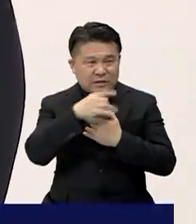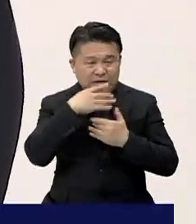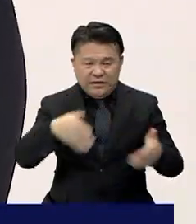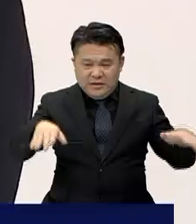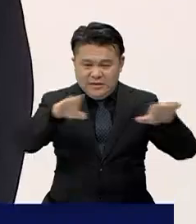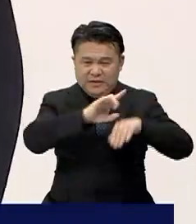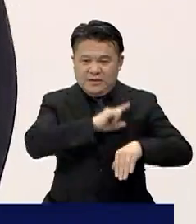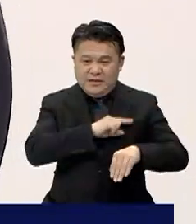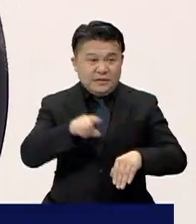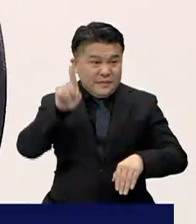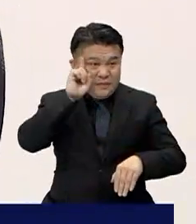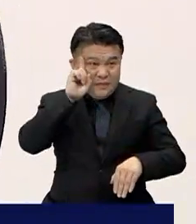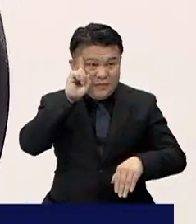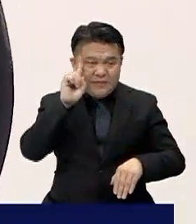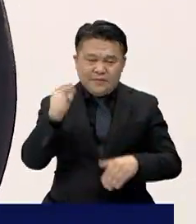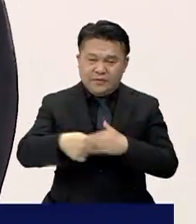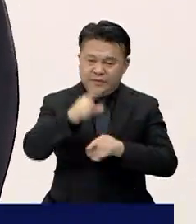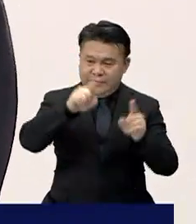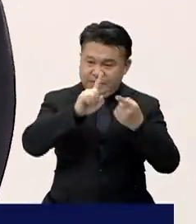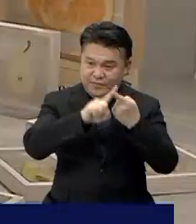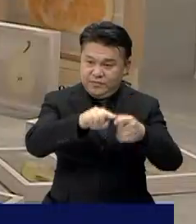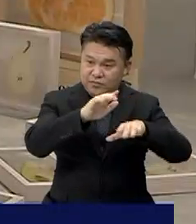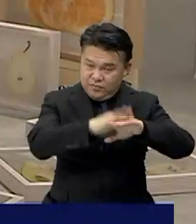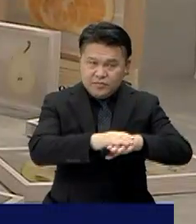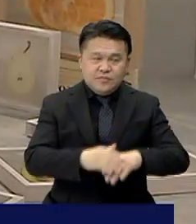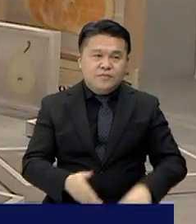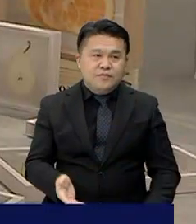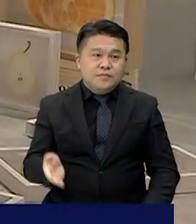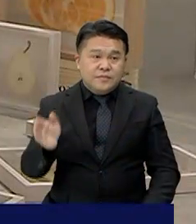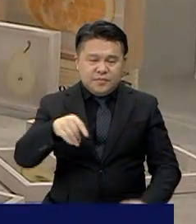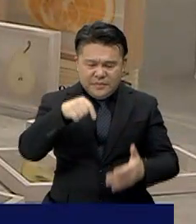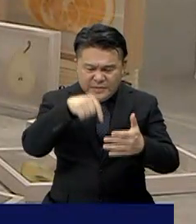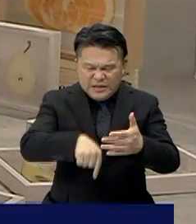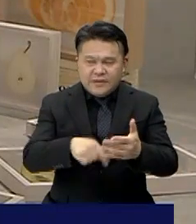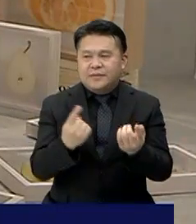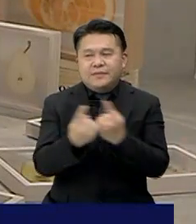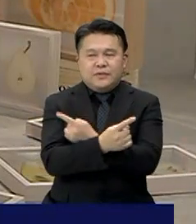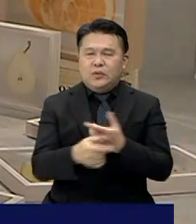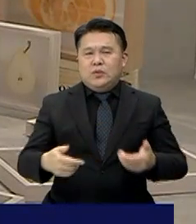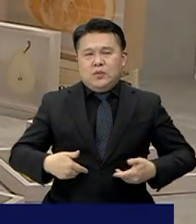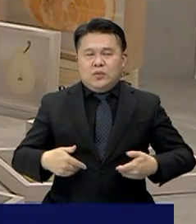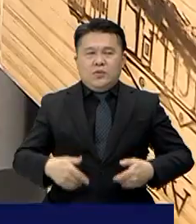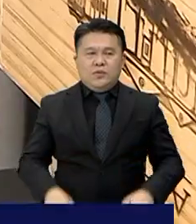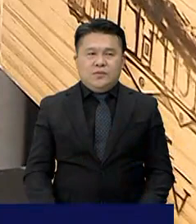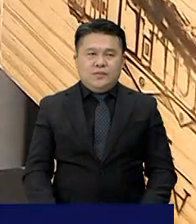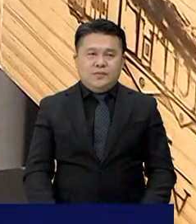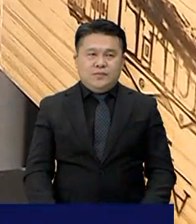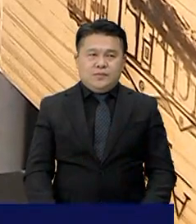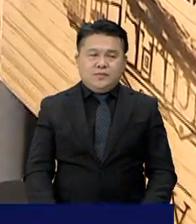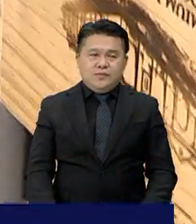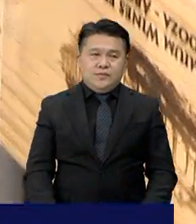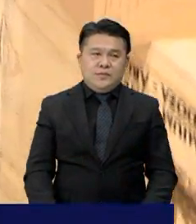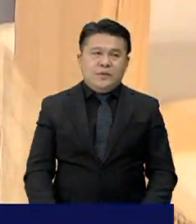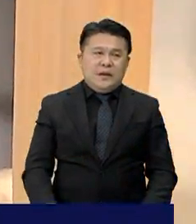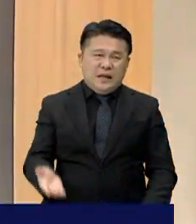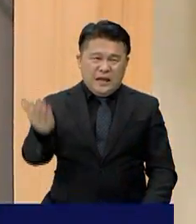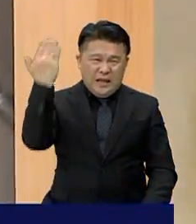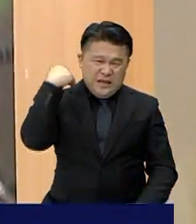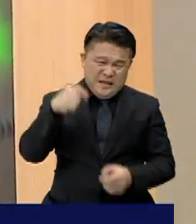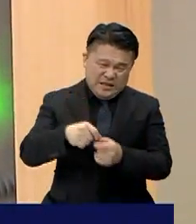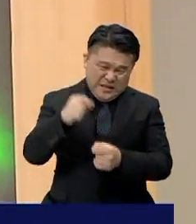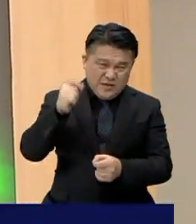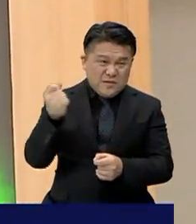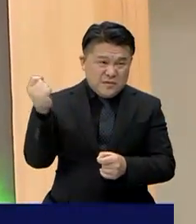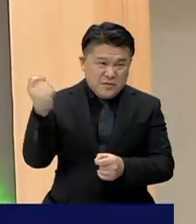건물이란 별칭답게 최대한 외형을 유지했습니다. 실내는 변화가 불가피했습니다. 워낙 오래되기도